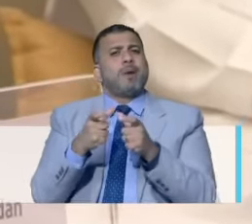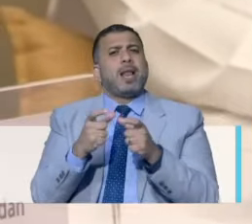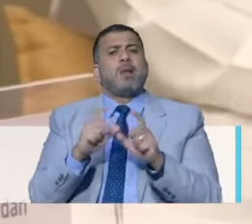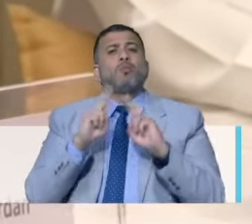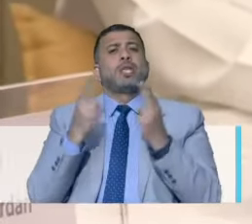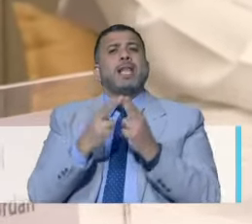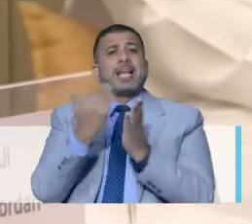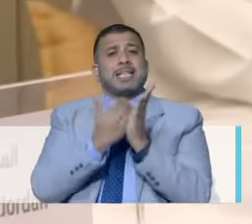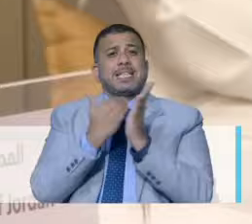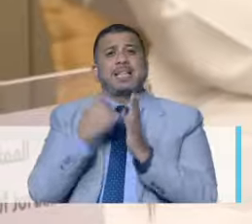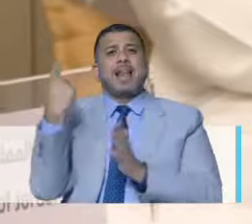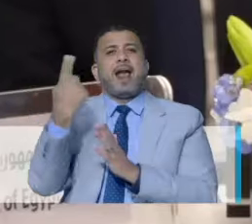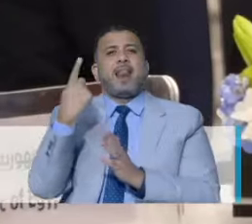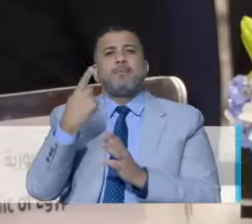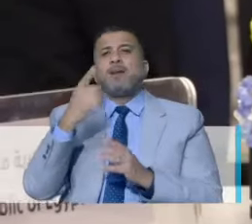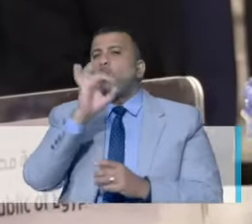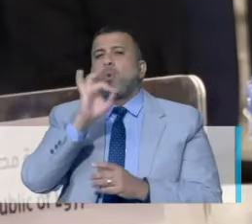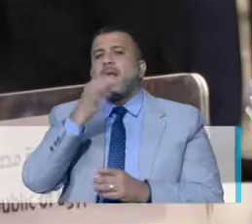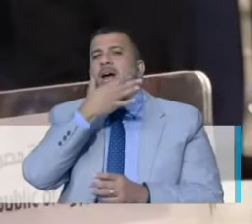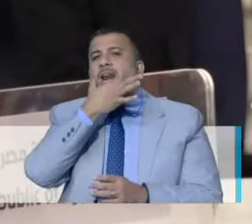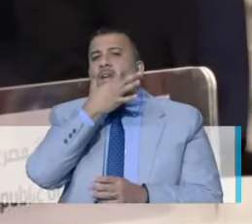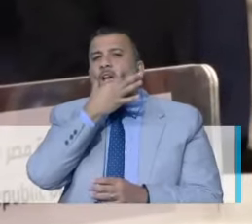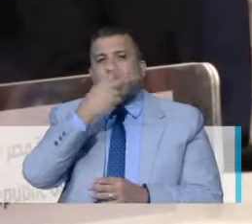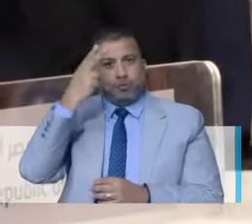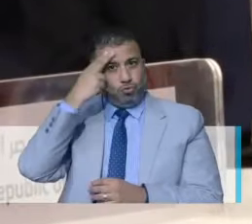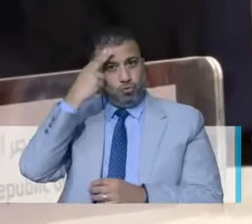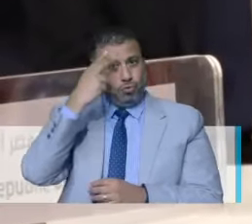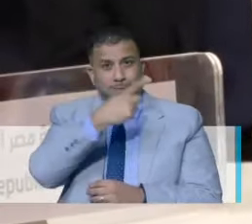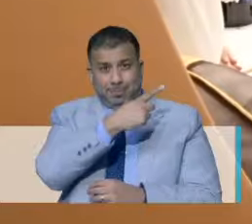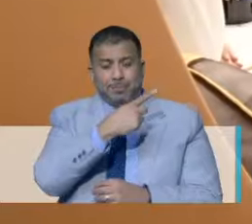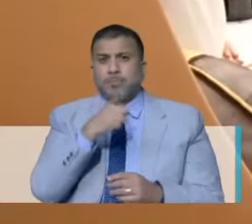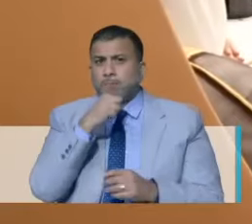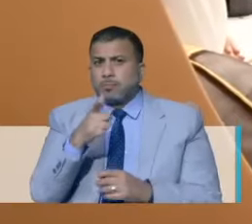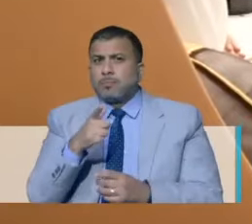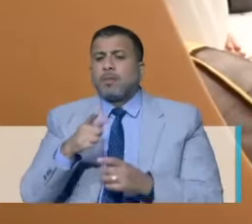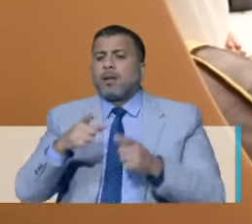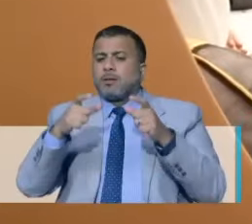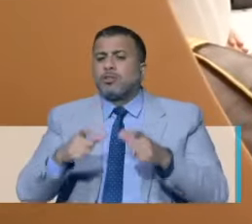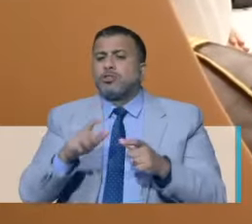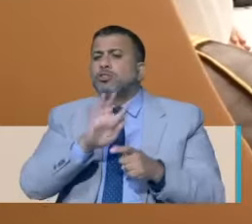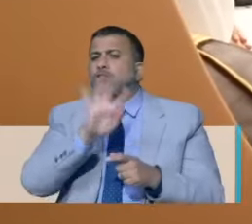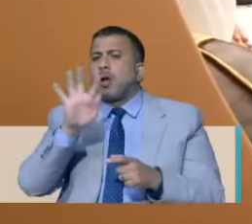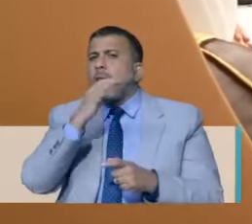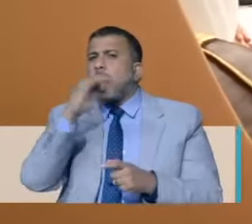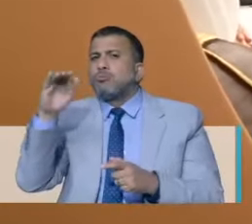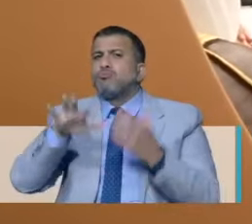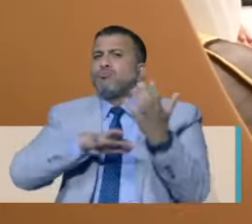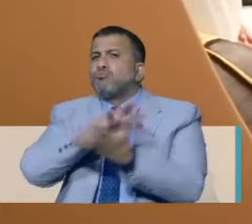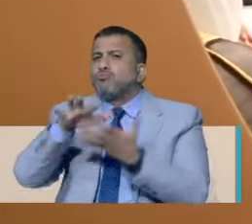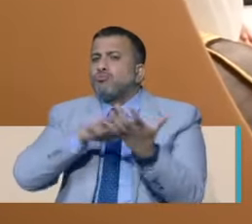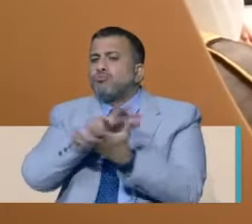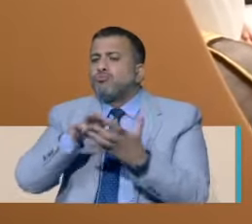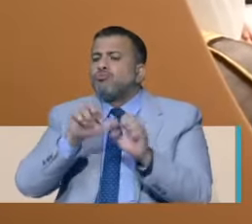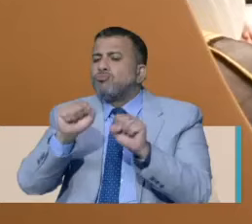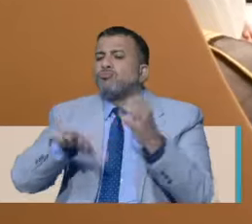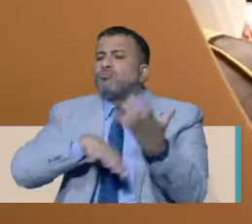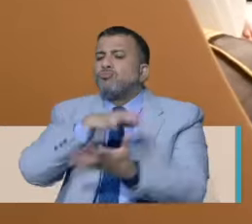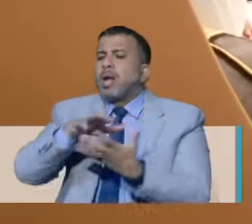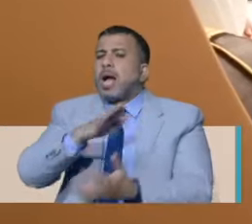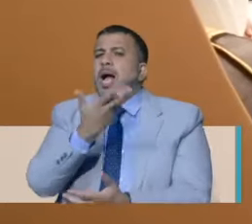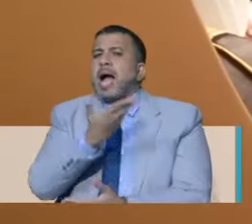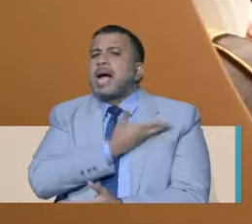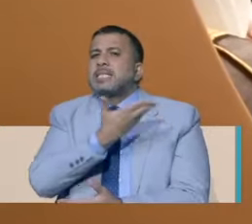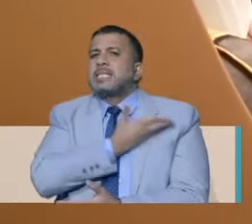اجتماع المنتدى الاقتصادي العالمي في الرياض تطورات الاوضاع في منطقه الشرق الاوسط خاصه في قطاع غزه